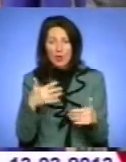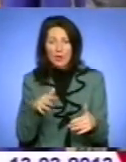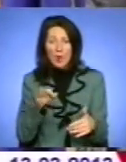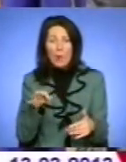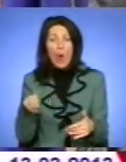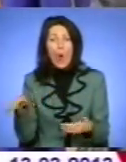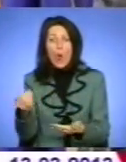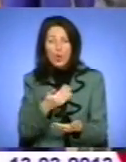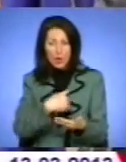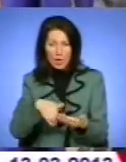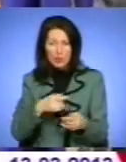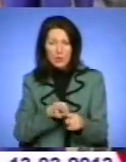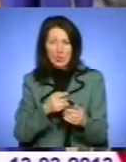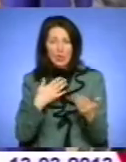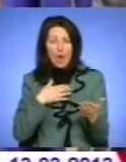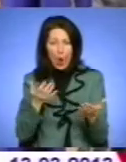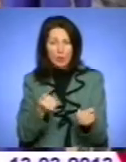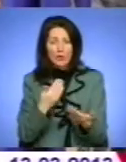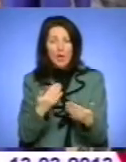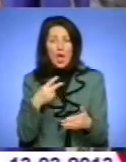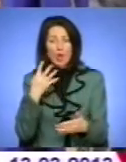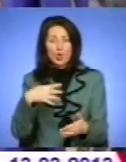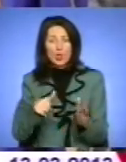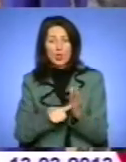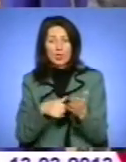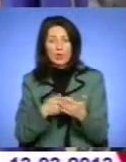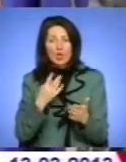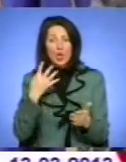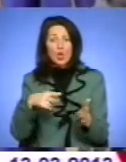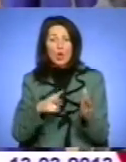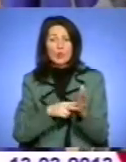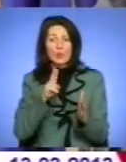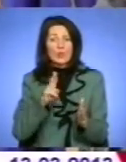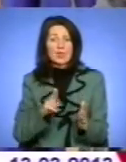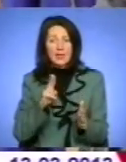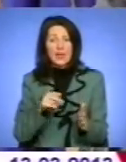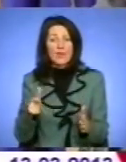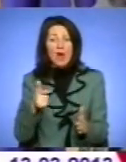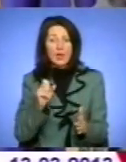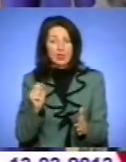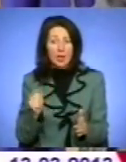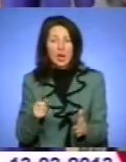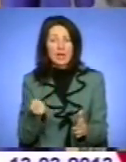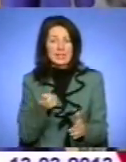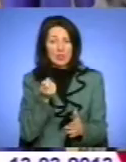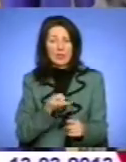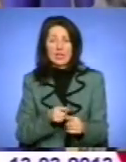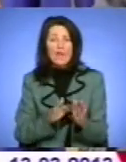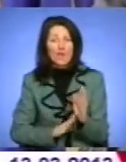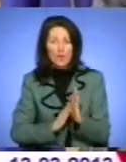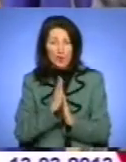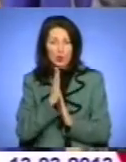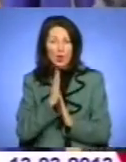урожайності, яку ми отримуємо вже 46, майже 47 центнерів з гектара зернових. Це висока урожайність, вона